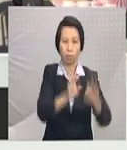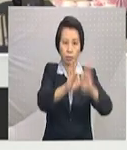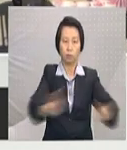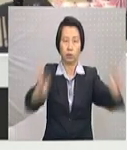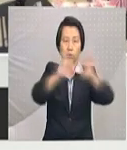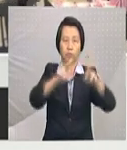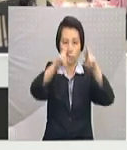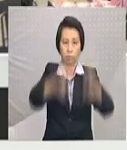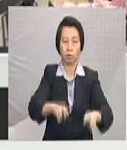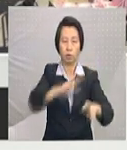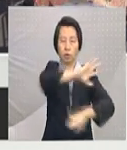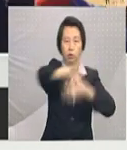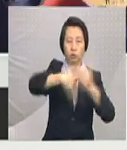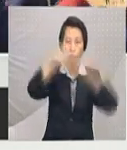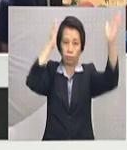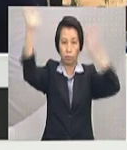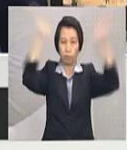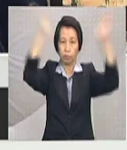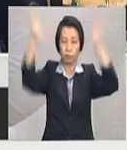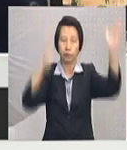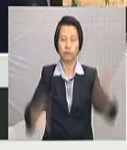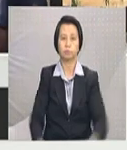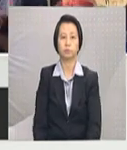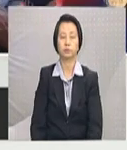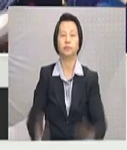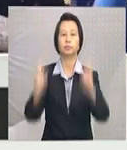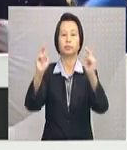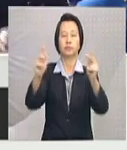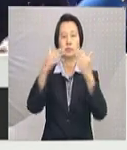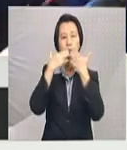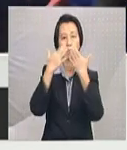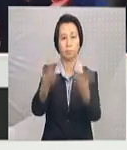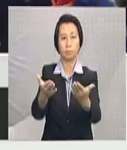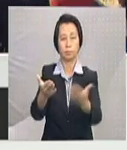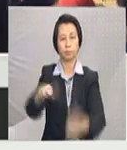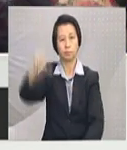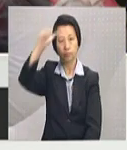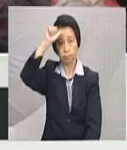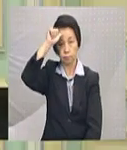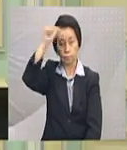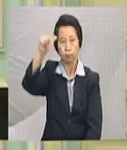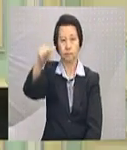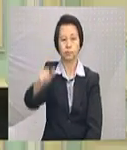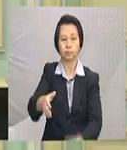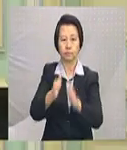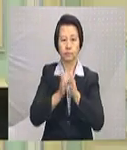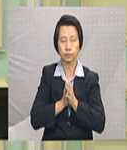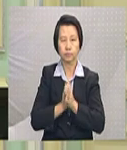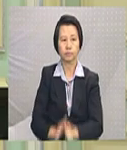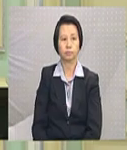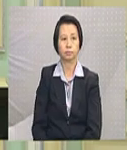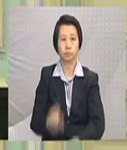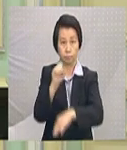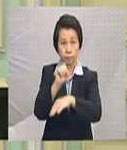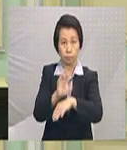kepentingan rakyat seluruh negara. Terima kasih. Assalamualaikum warahmatullahi wabarakatuh. Pesanan